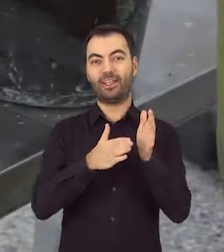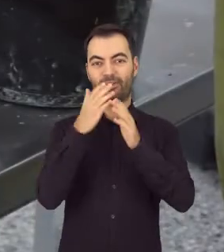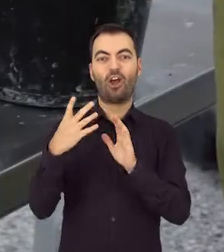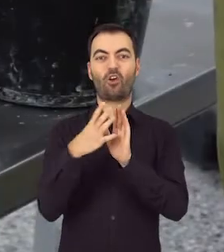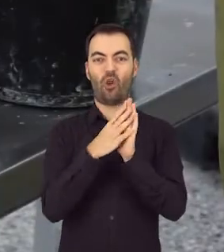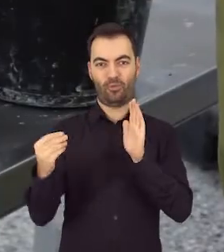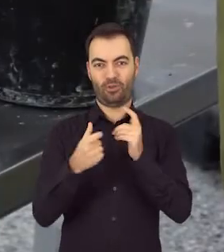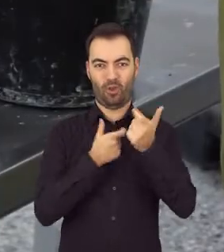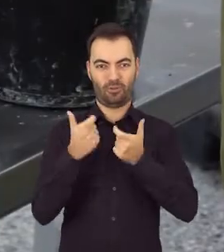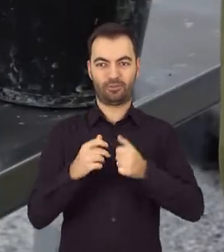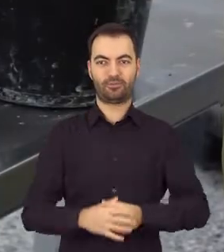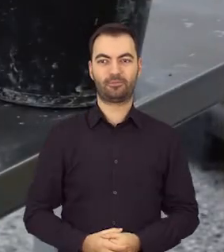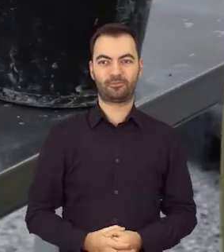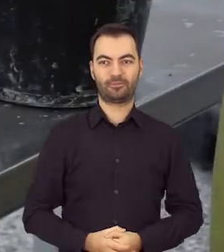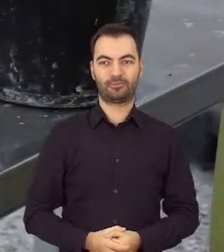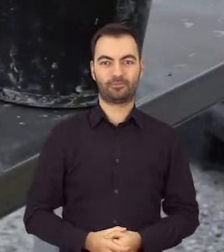kopii.